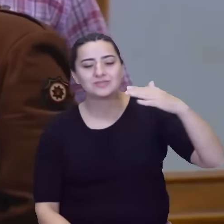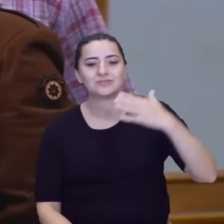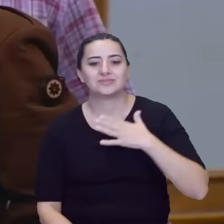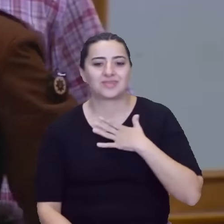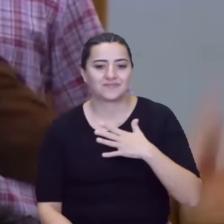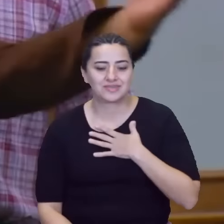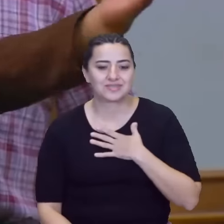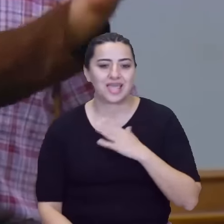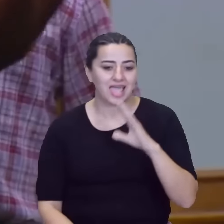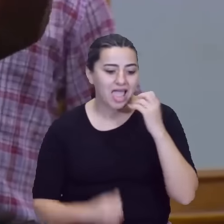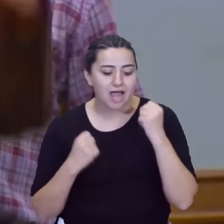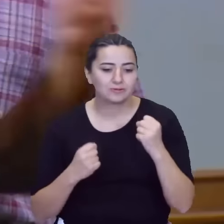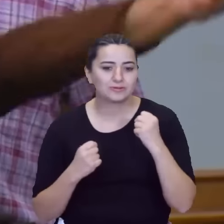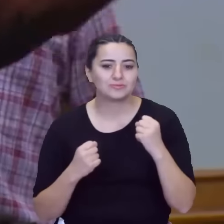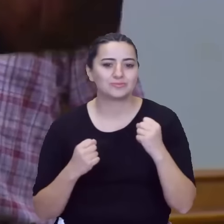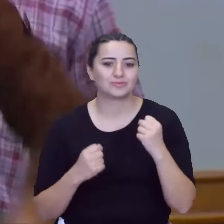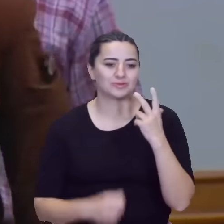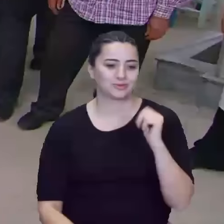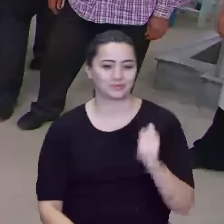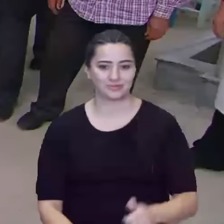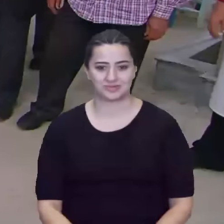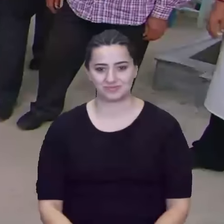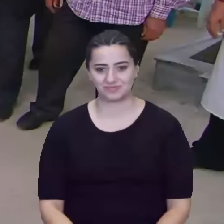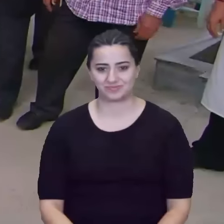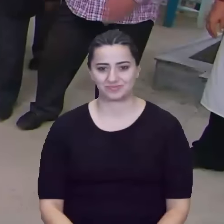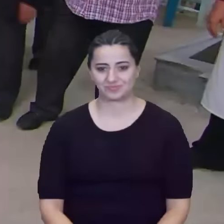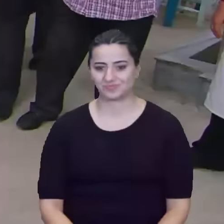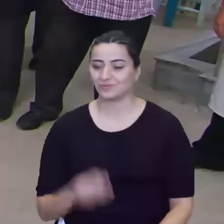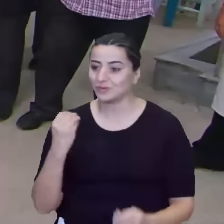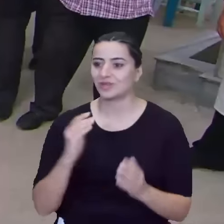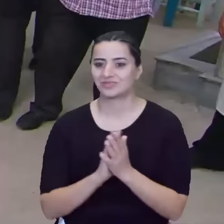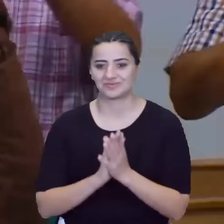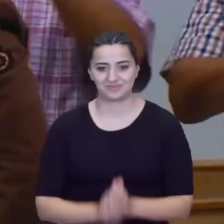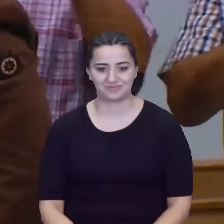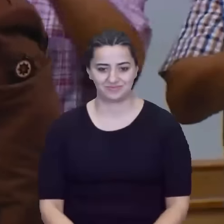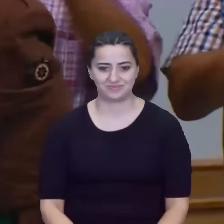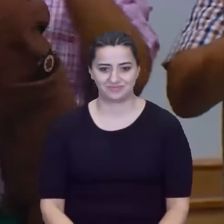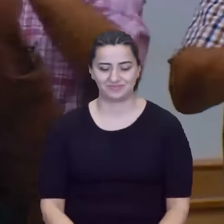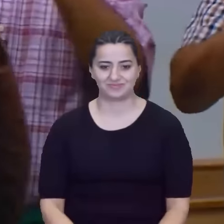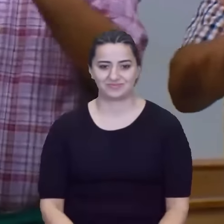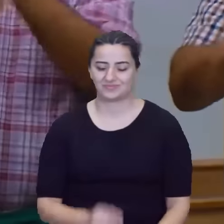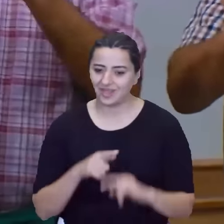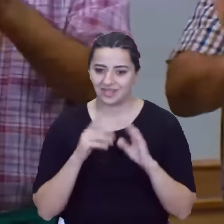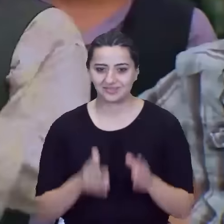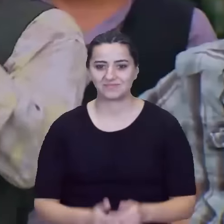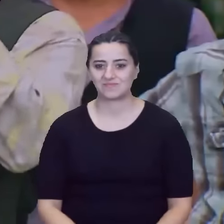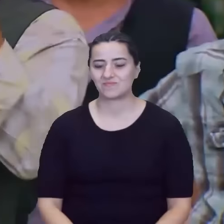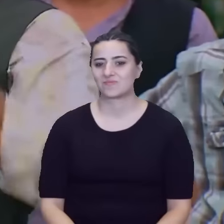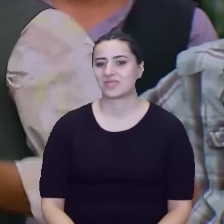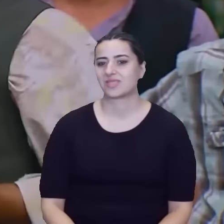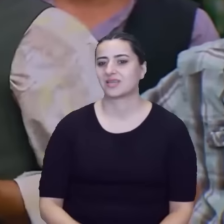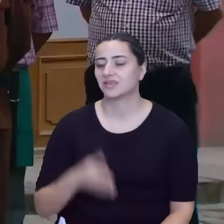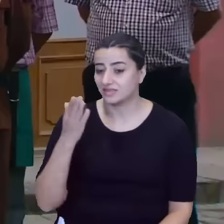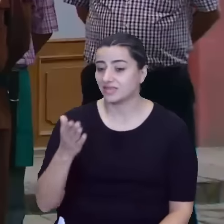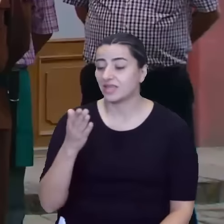soluklandım. Erzurum'un üç kümbeti. Ha, güzel, bravo, bravo kardeş. Nasıl? Helal kardeş, helal. Gaz